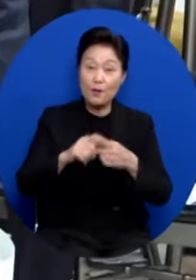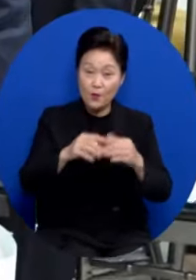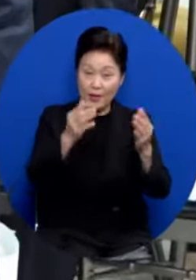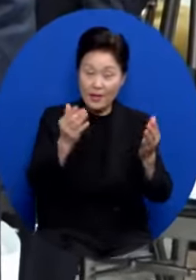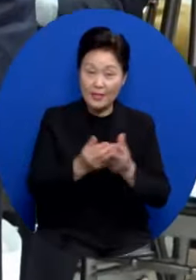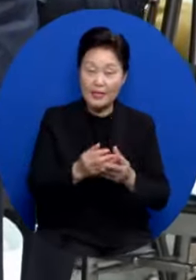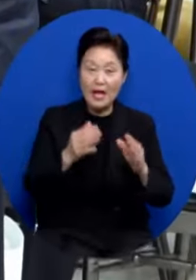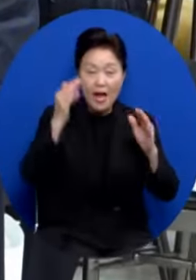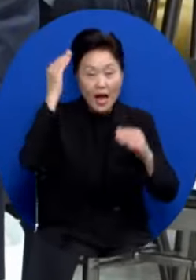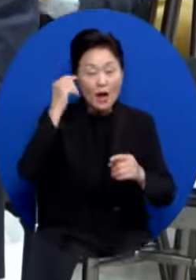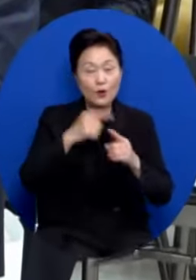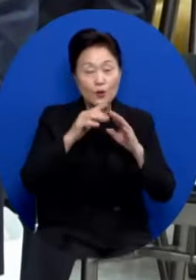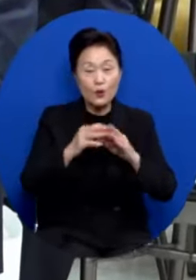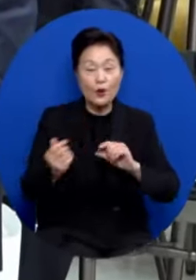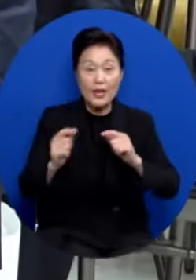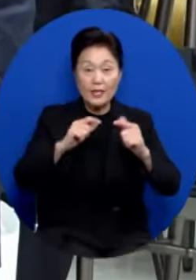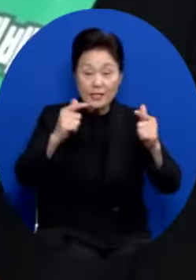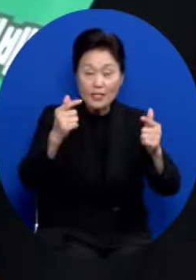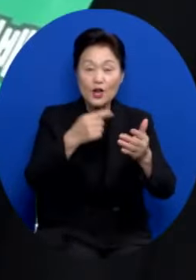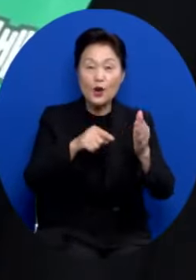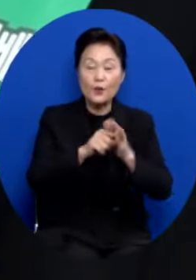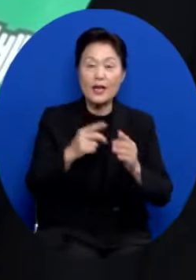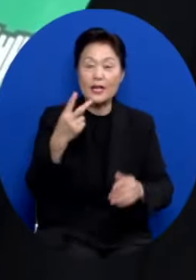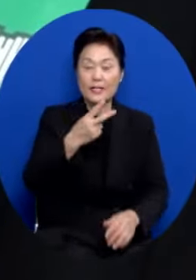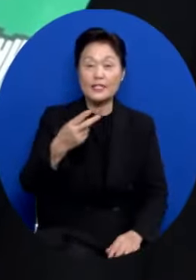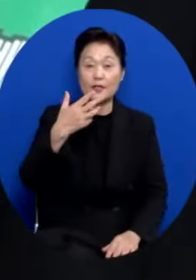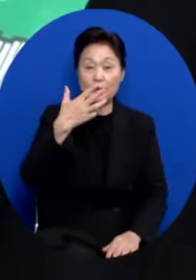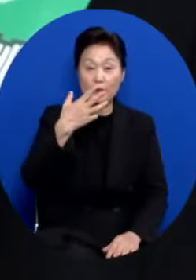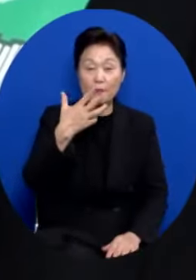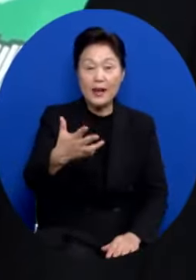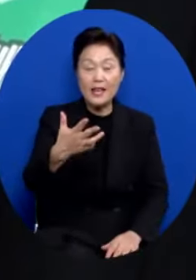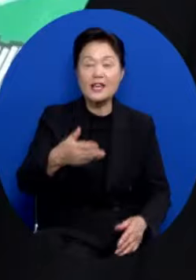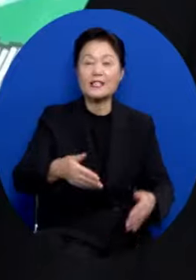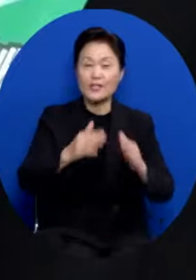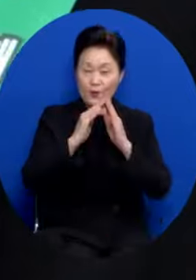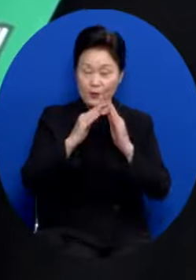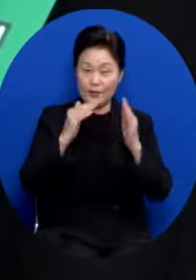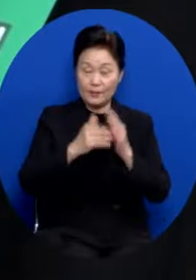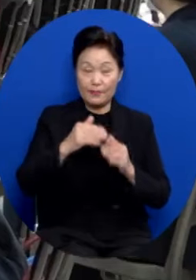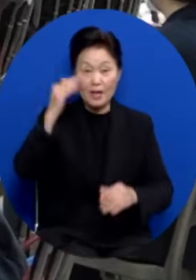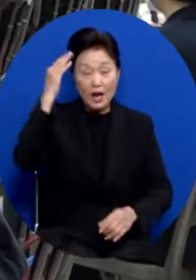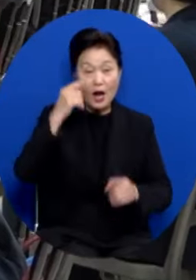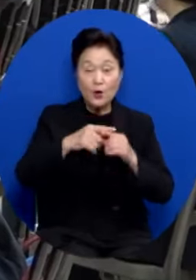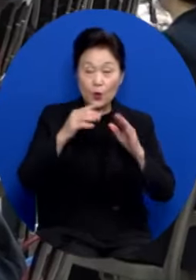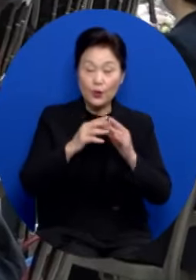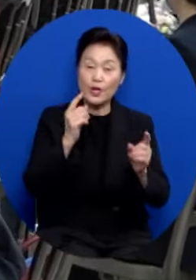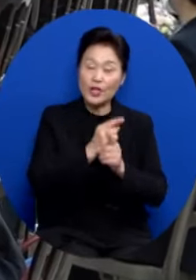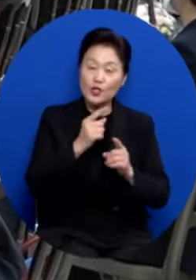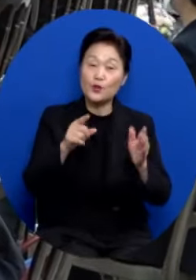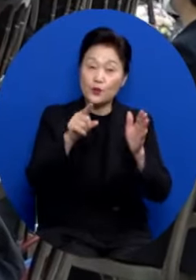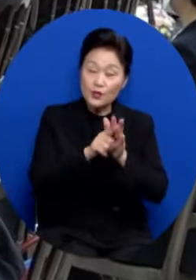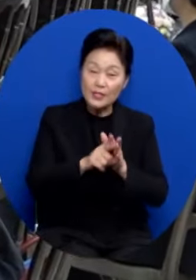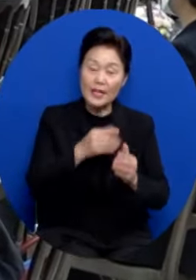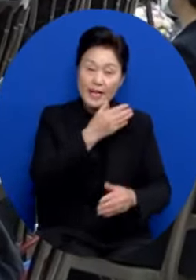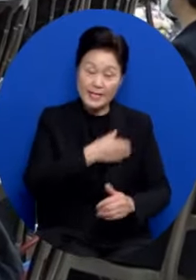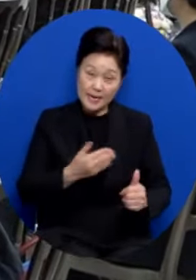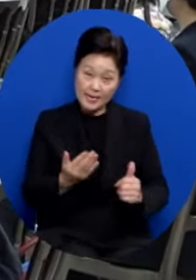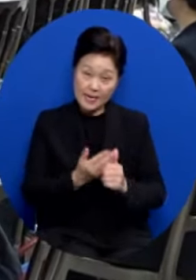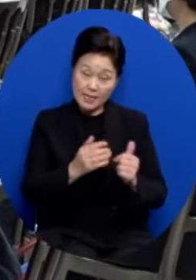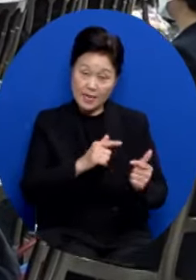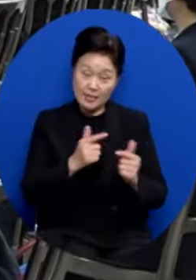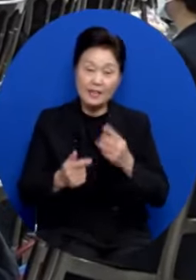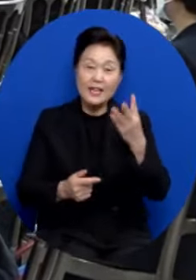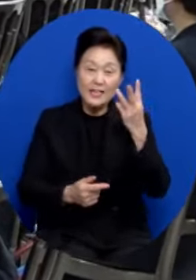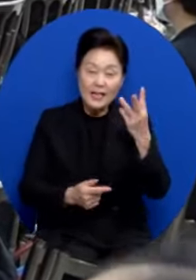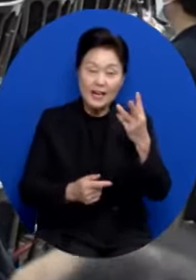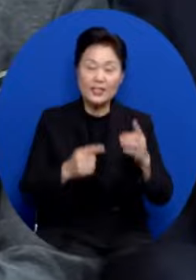부흥과 회복을 위해 2008년 출범했습니다. 이후 성장이 멈춘 한국 교회의 치유, 신앙, 제자 사역 등 세 가지